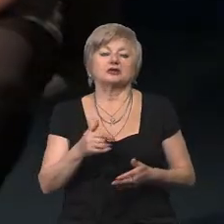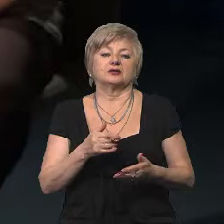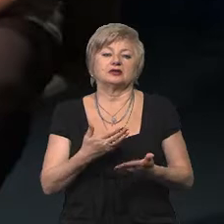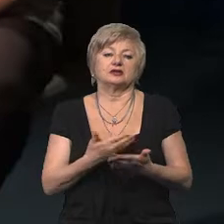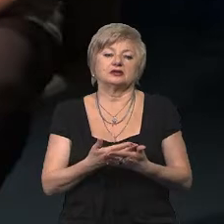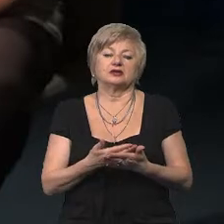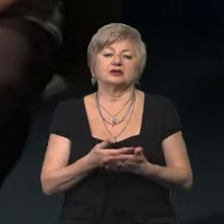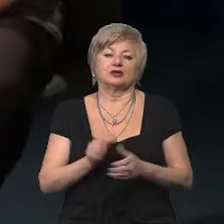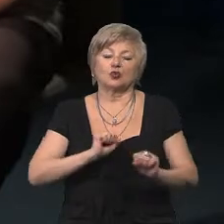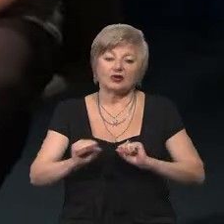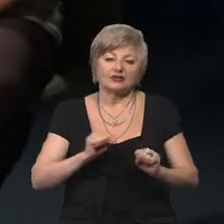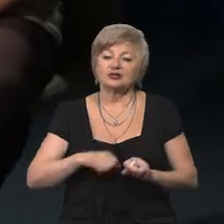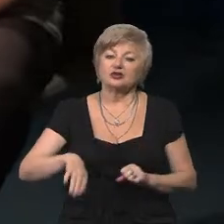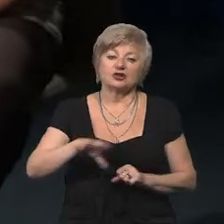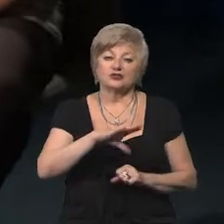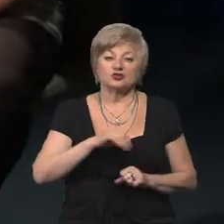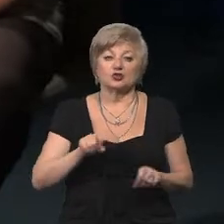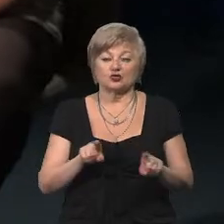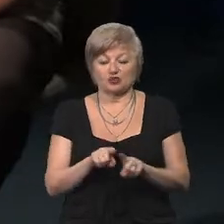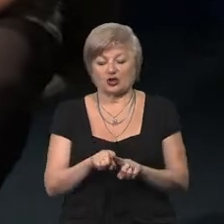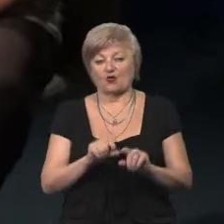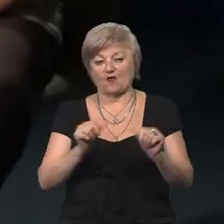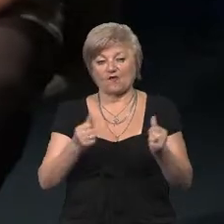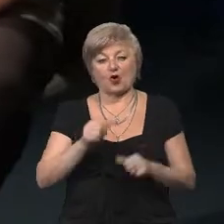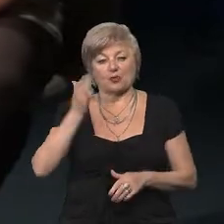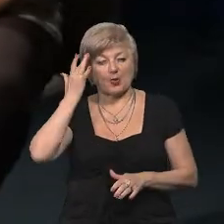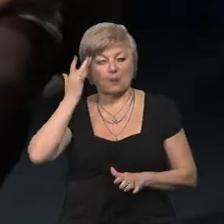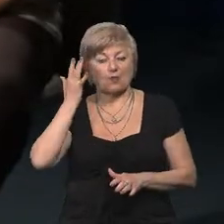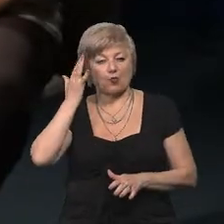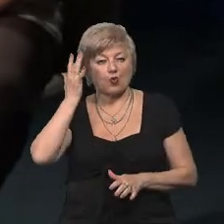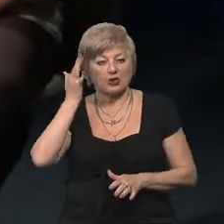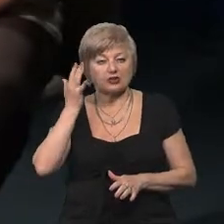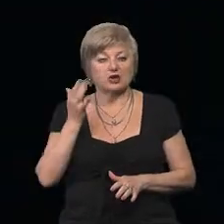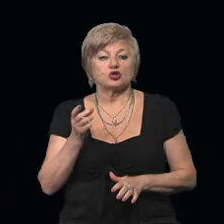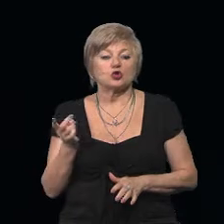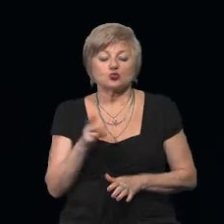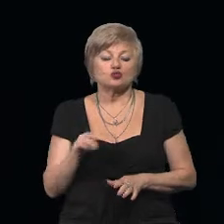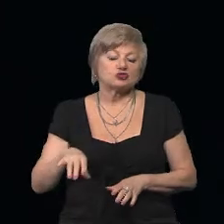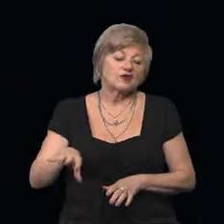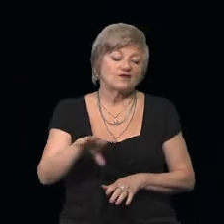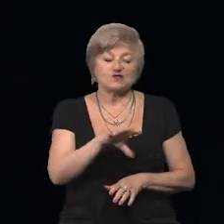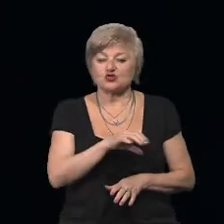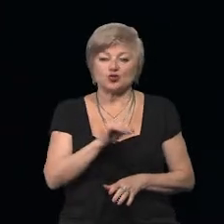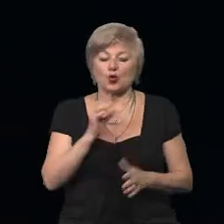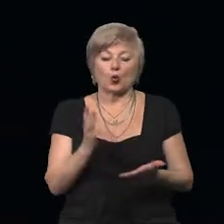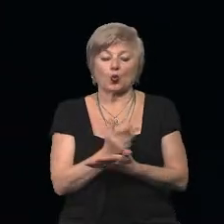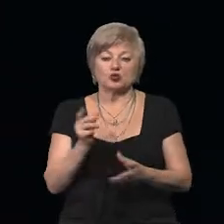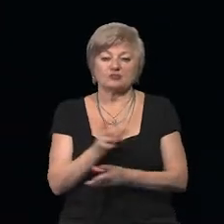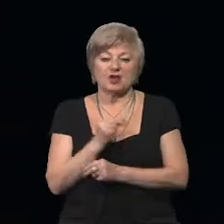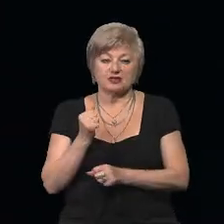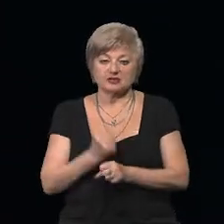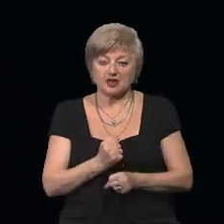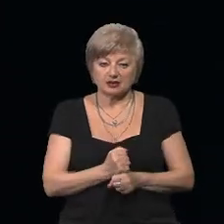В чому мінуси такої форми, зрозуміло, все треба встигати, плюси mm-hmm. вони є от так,